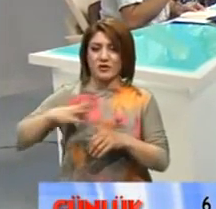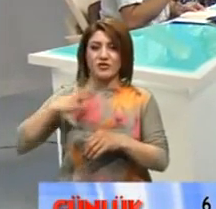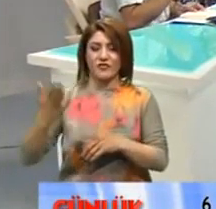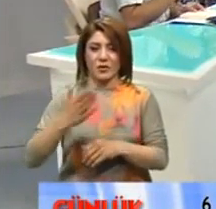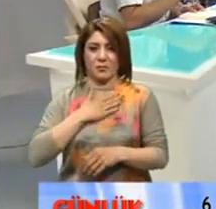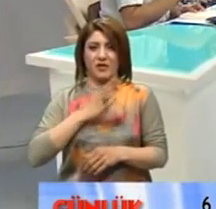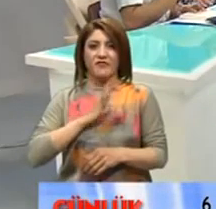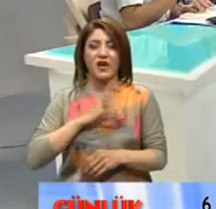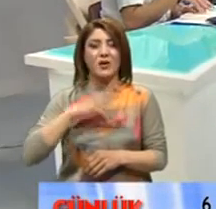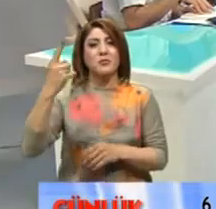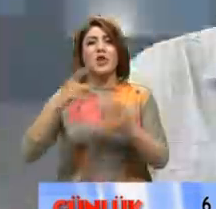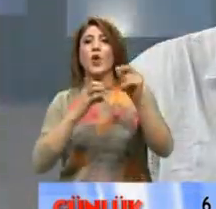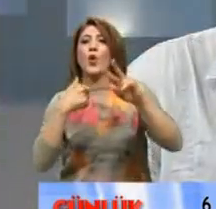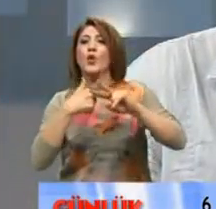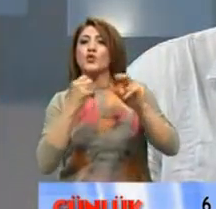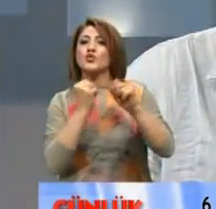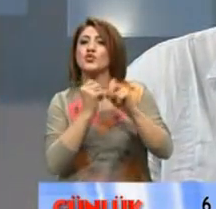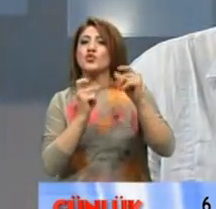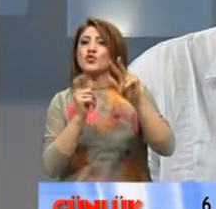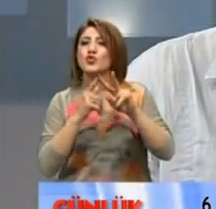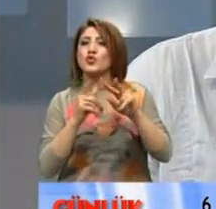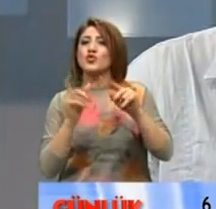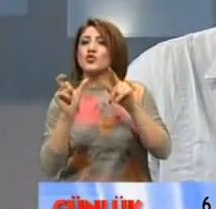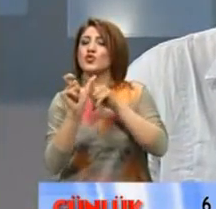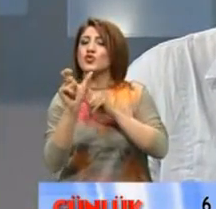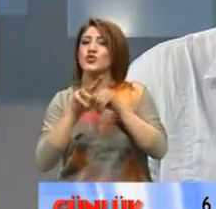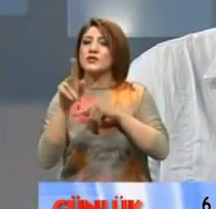varız. Ben varım. Bir de Özgün var. Özgün Köksal Tuncer.